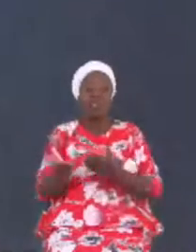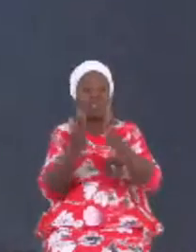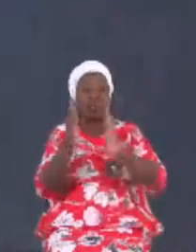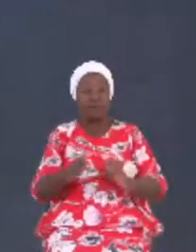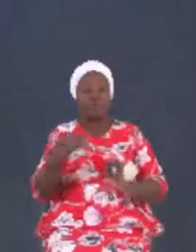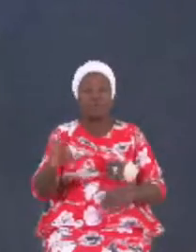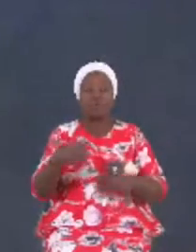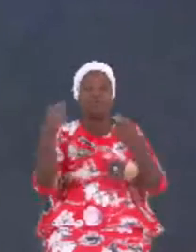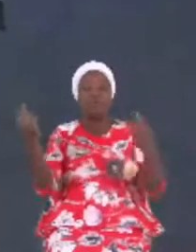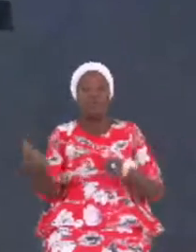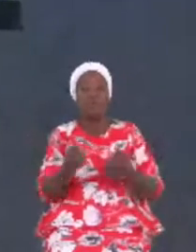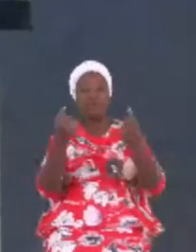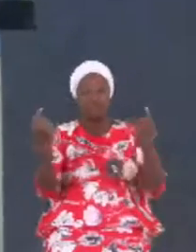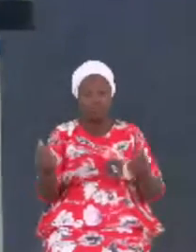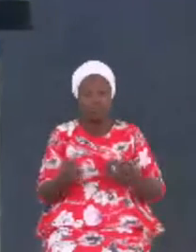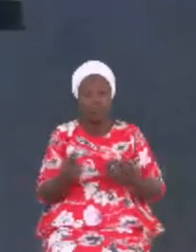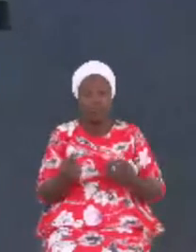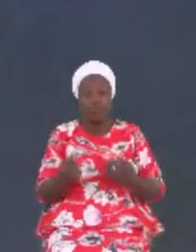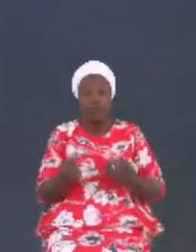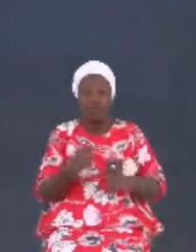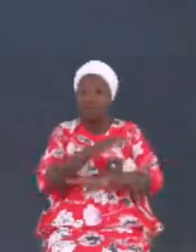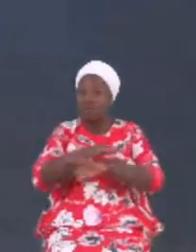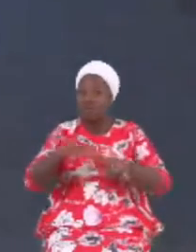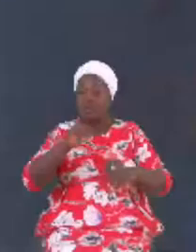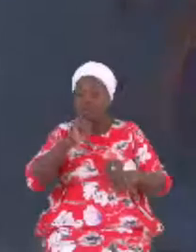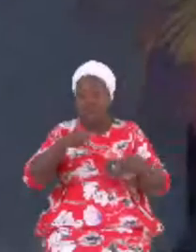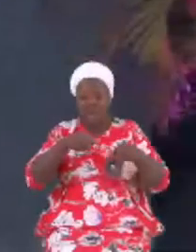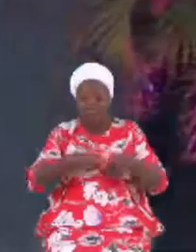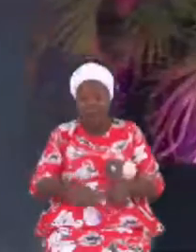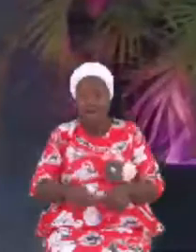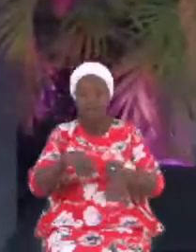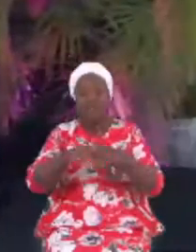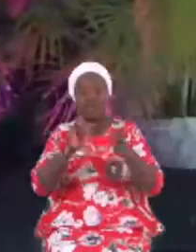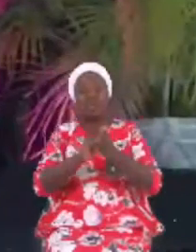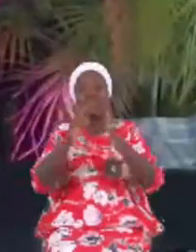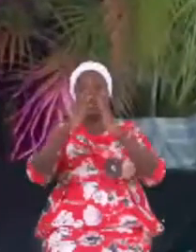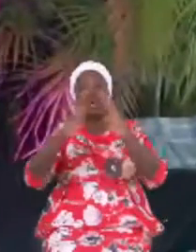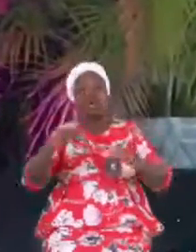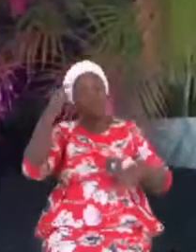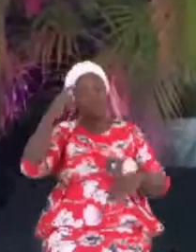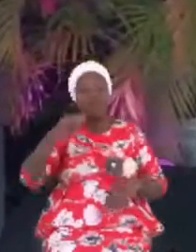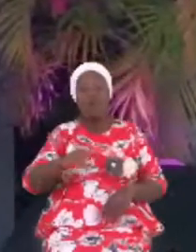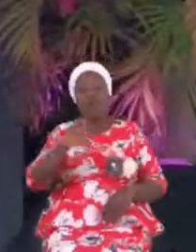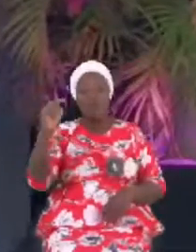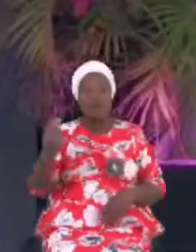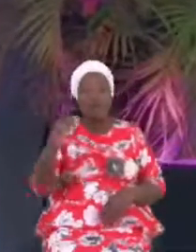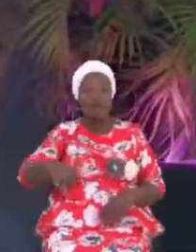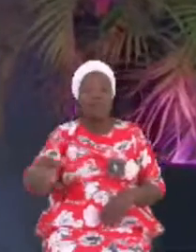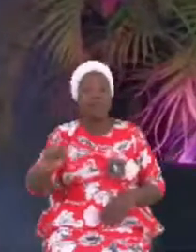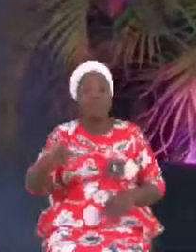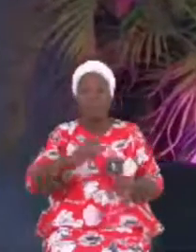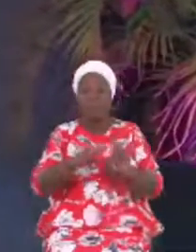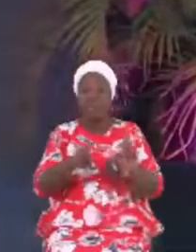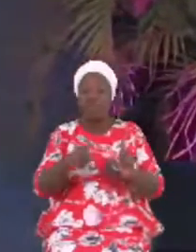l'esclave, le serviteur du péché, ne demeure pas dans cette maison pour toujours, mais